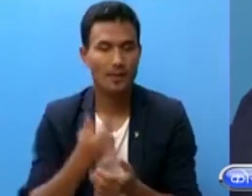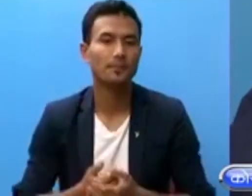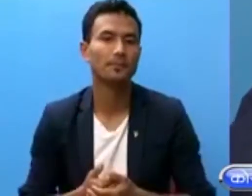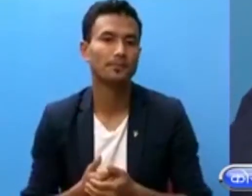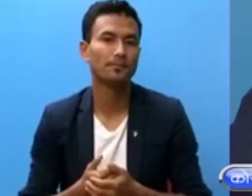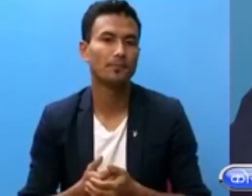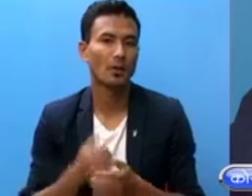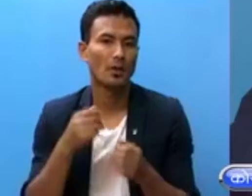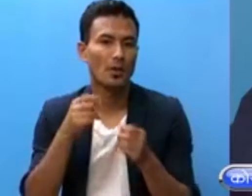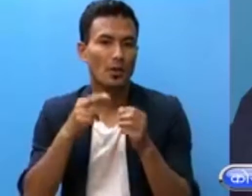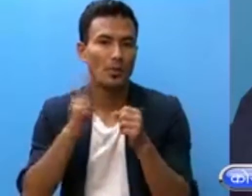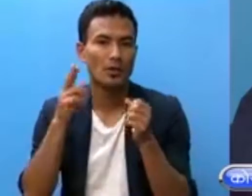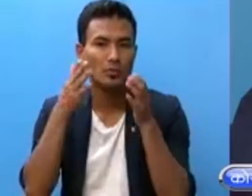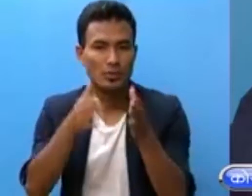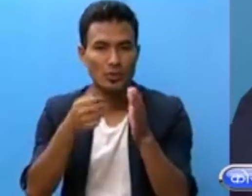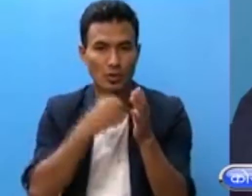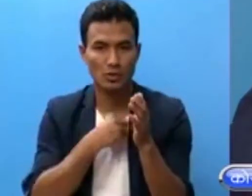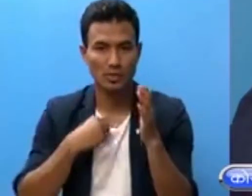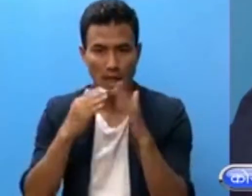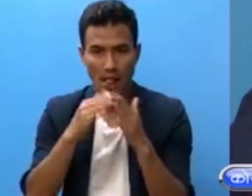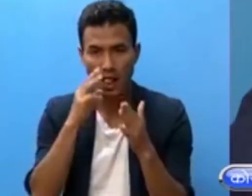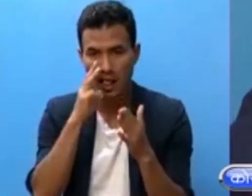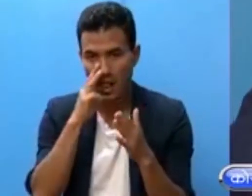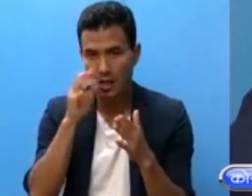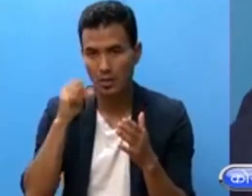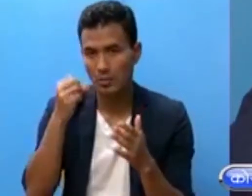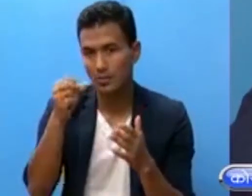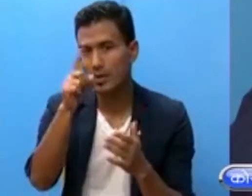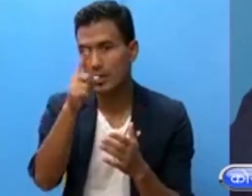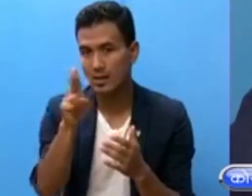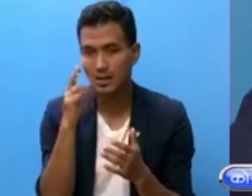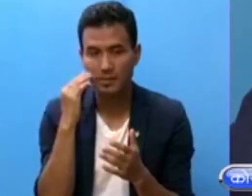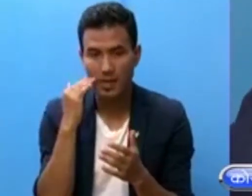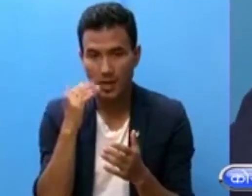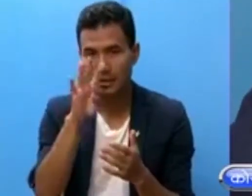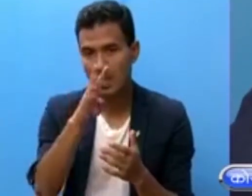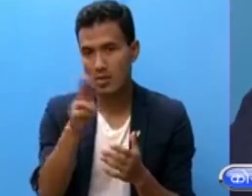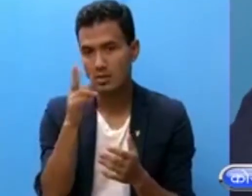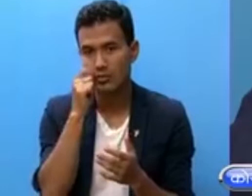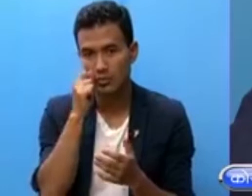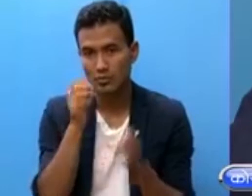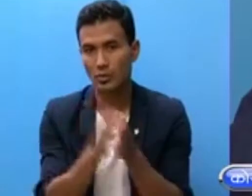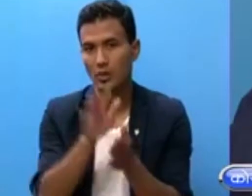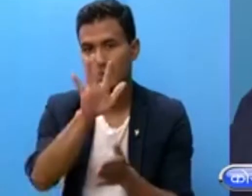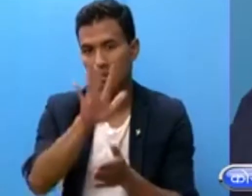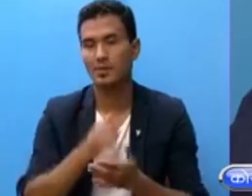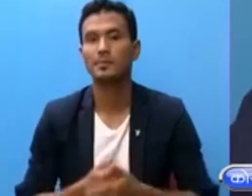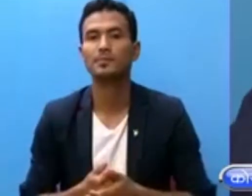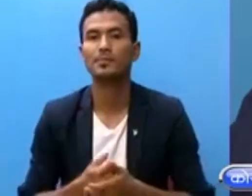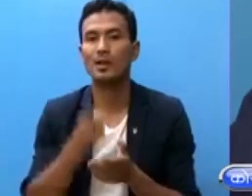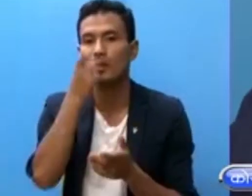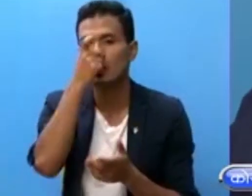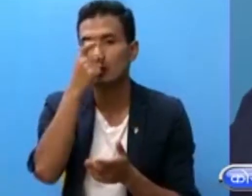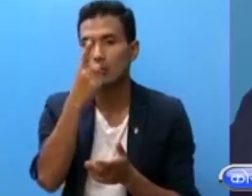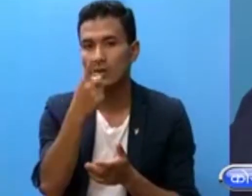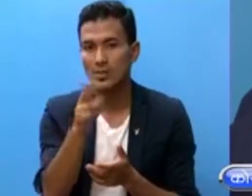हुनुहुन्छ। भरतपुर अस्पताल प्रयोगशालामा पर्वतका एकजना महिला र चारजना पुरुष गरी पाँचजना,